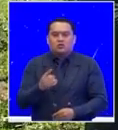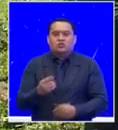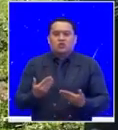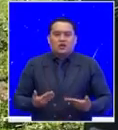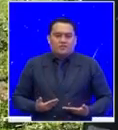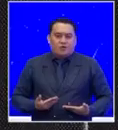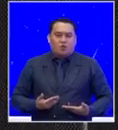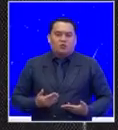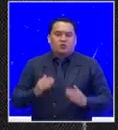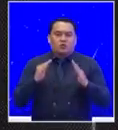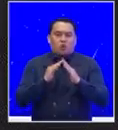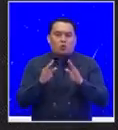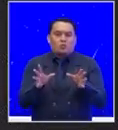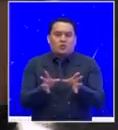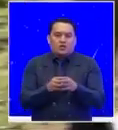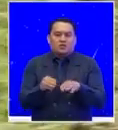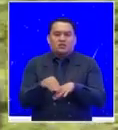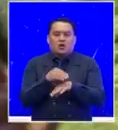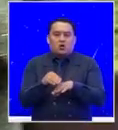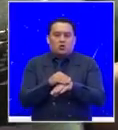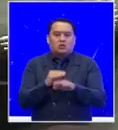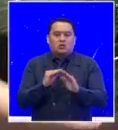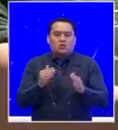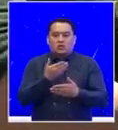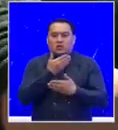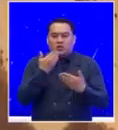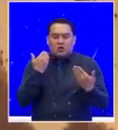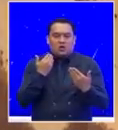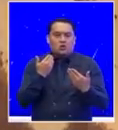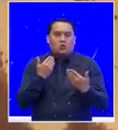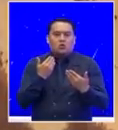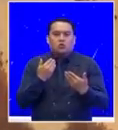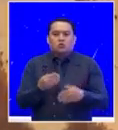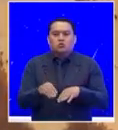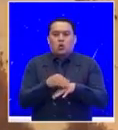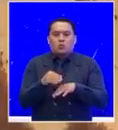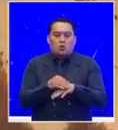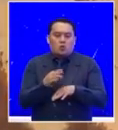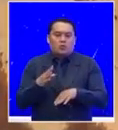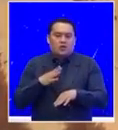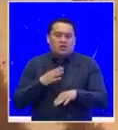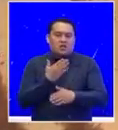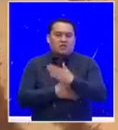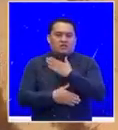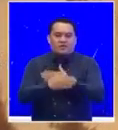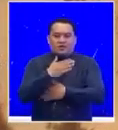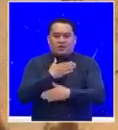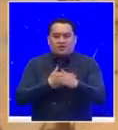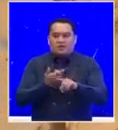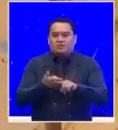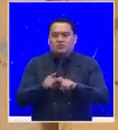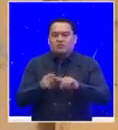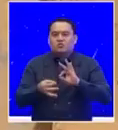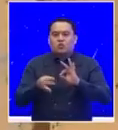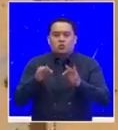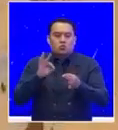этом обветшалом доме с мужем. Детей нет, но семья в сложном положении. Супруг по воле судьбы стал инвалидом. В этот сложный